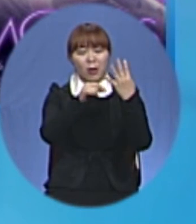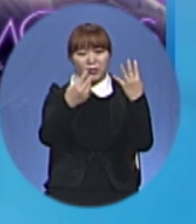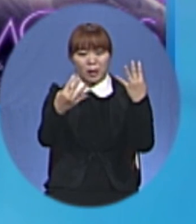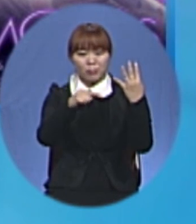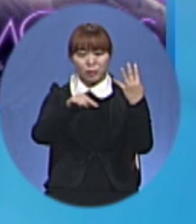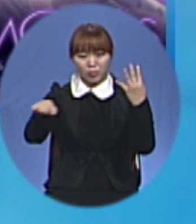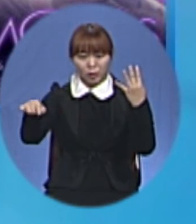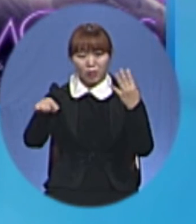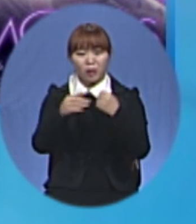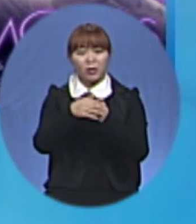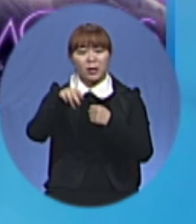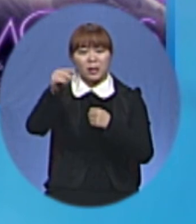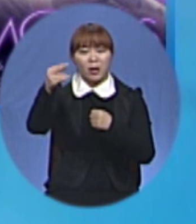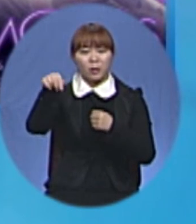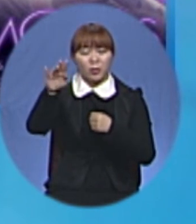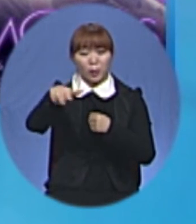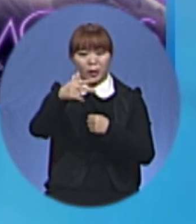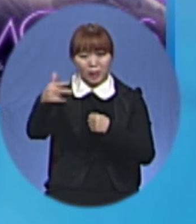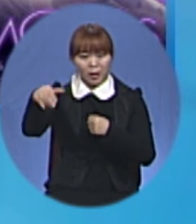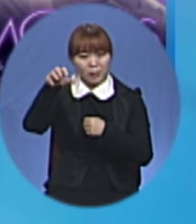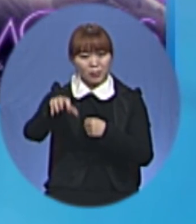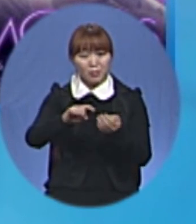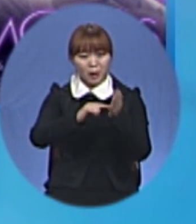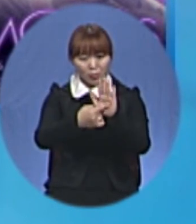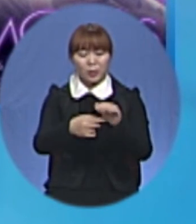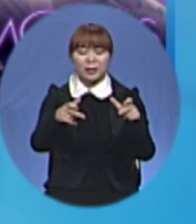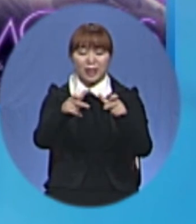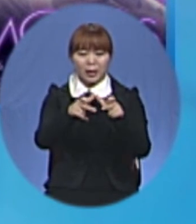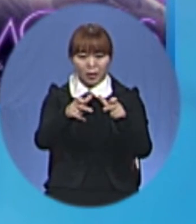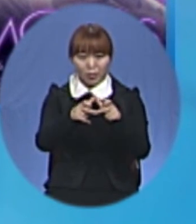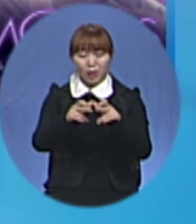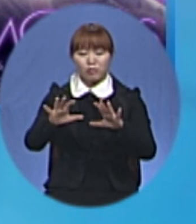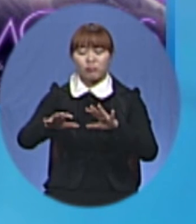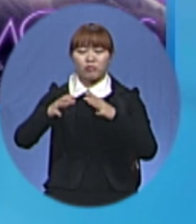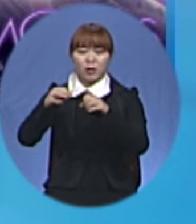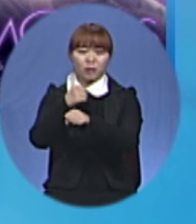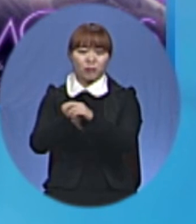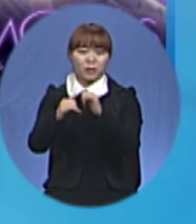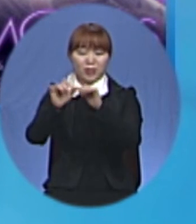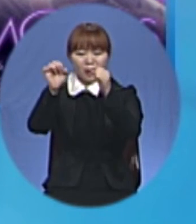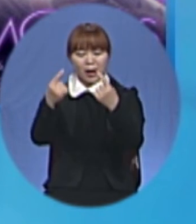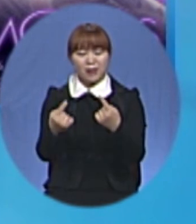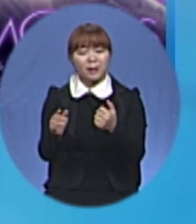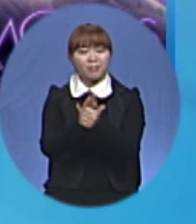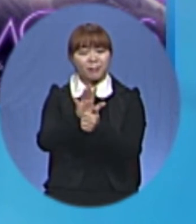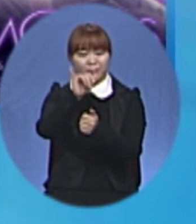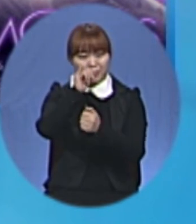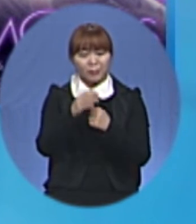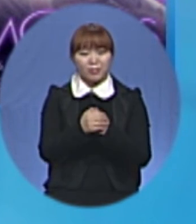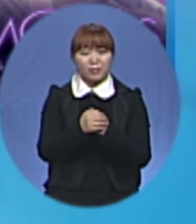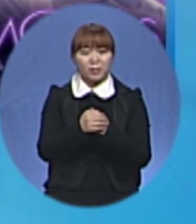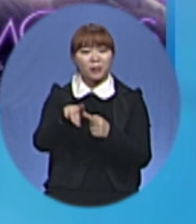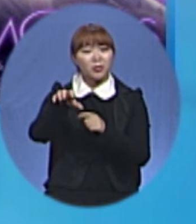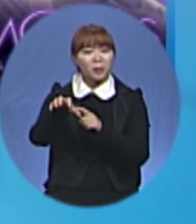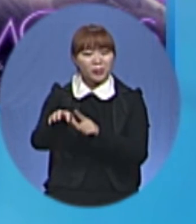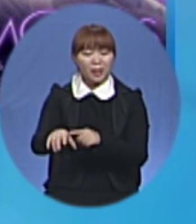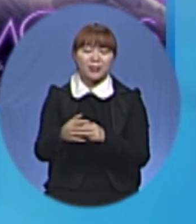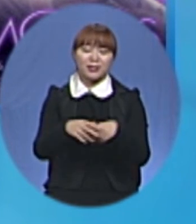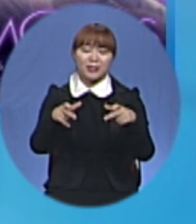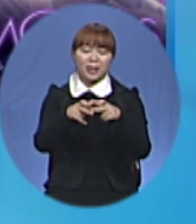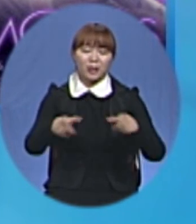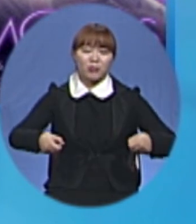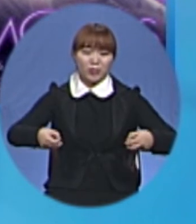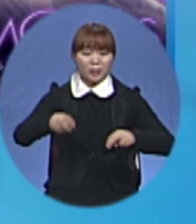4일부터 샤롯데 시어터에서 공연되며 장애인과 국가유공자 할인 혜택이 있습니다. 공연장에는